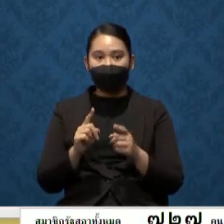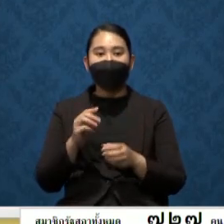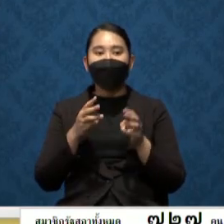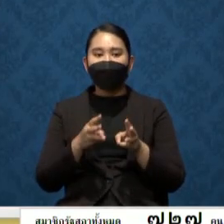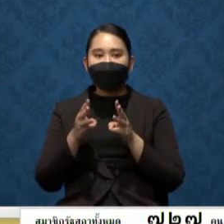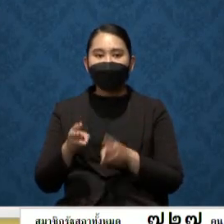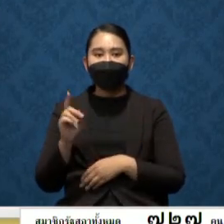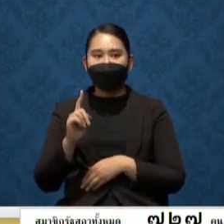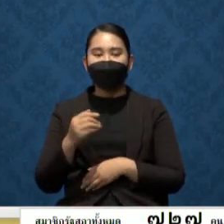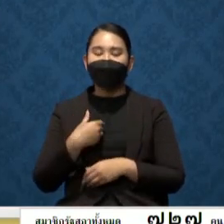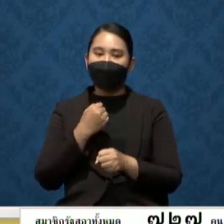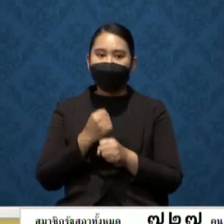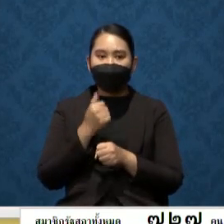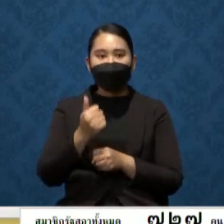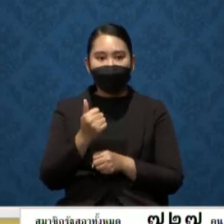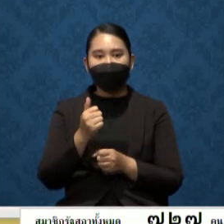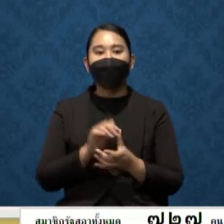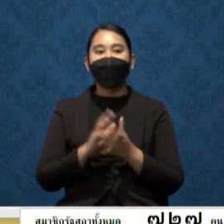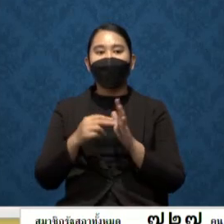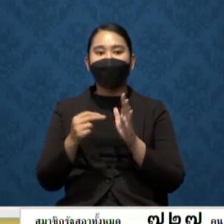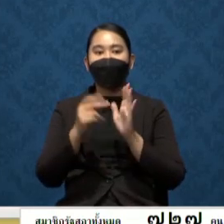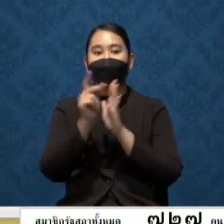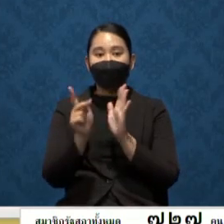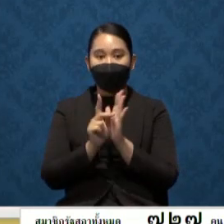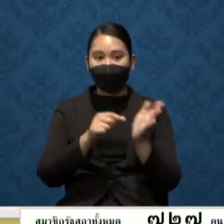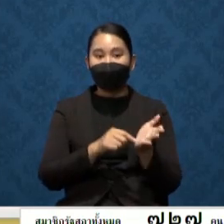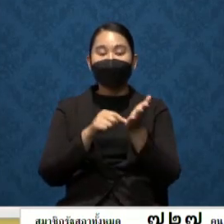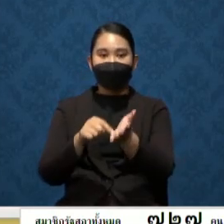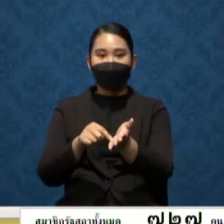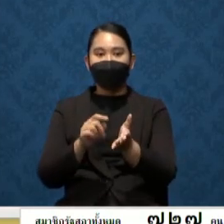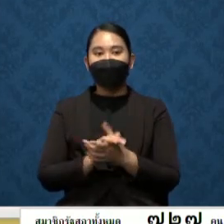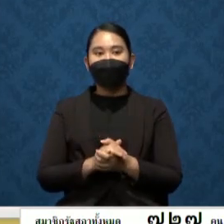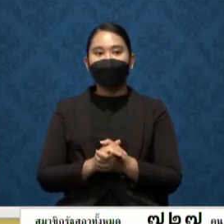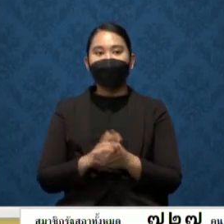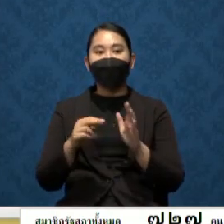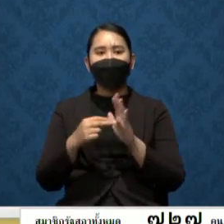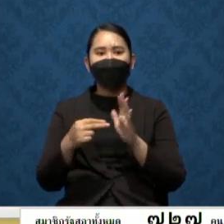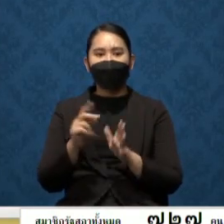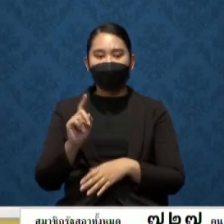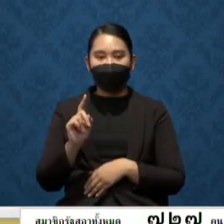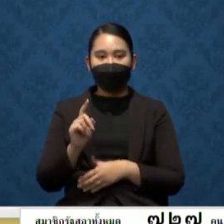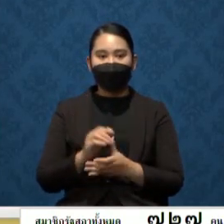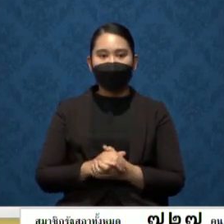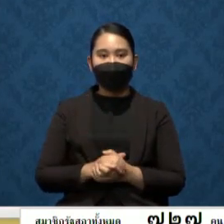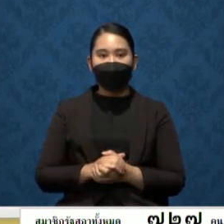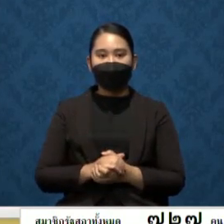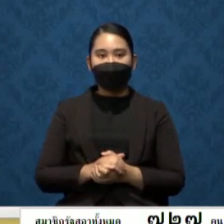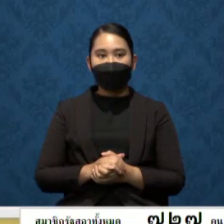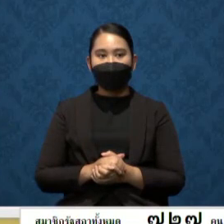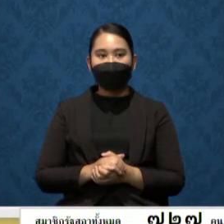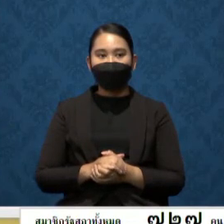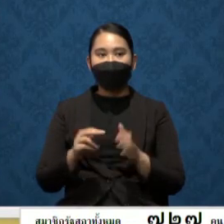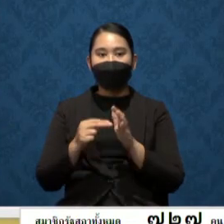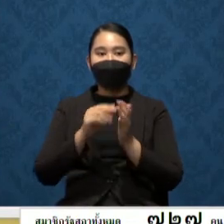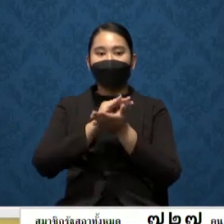มาเท่าที่สามารถกระทำได้เสนอกฎหมายแบบนี้มานะครับมันก็เหมือนกับก็เหมือนกับว่า